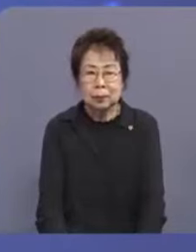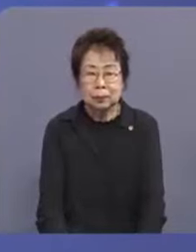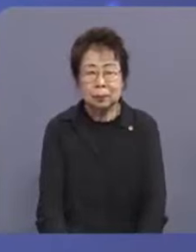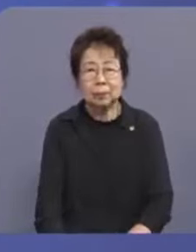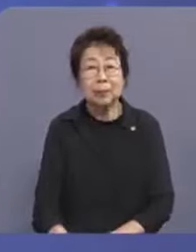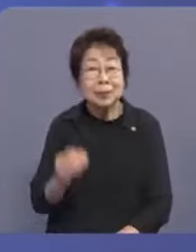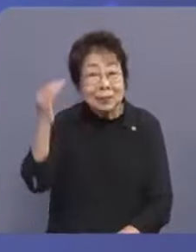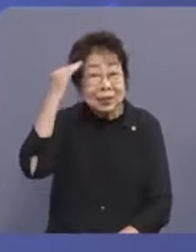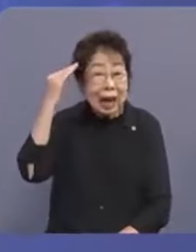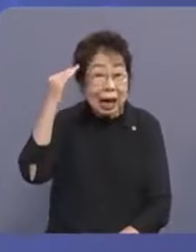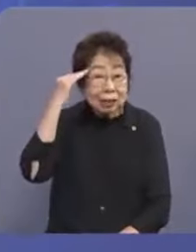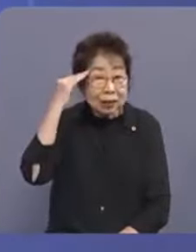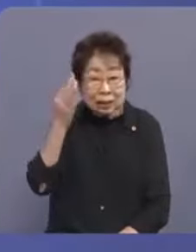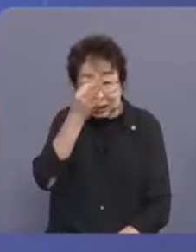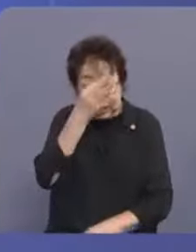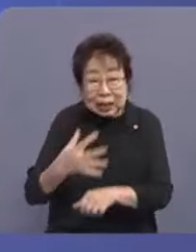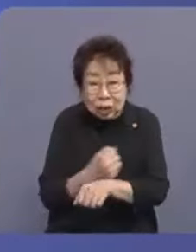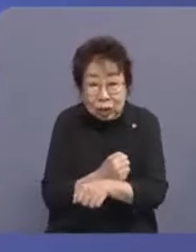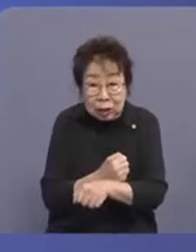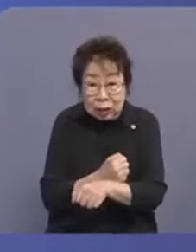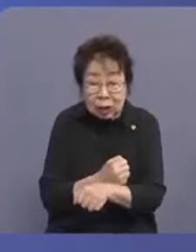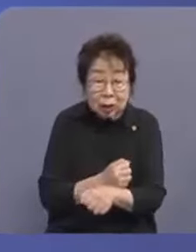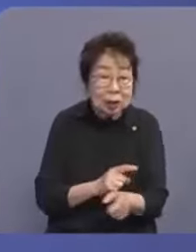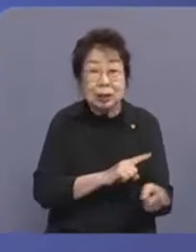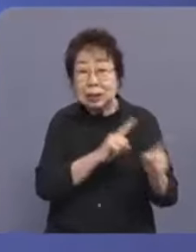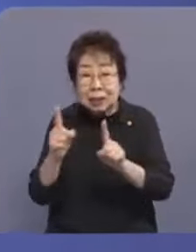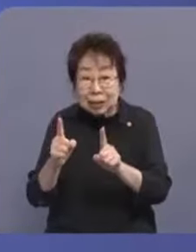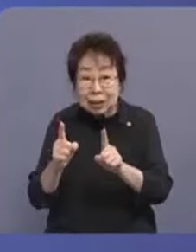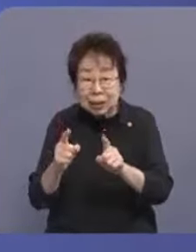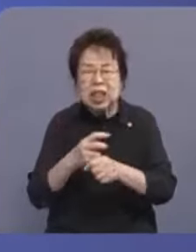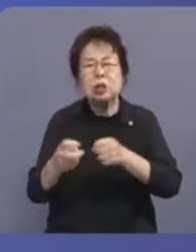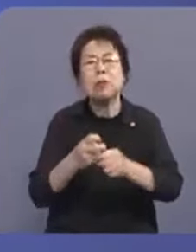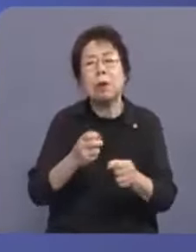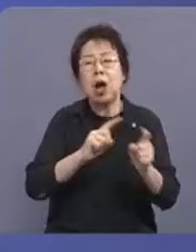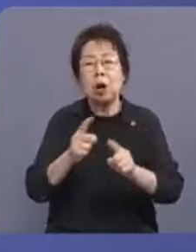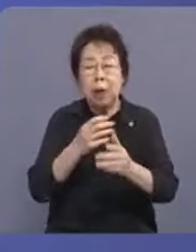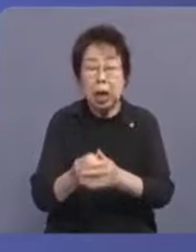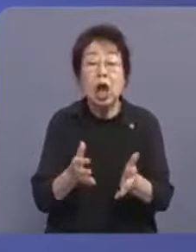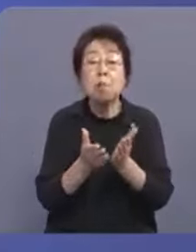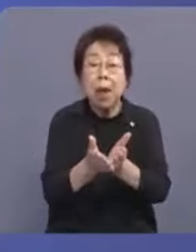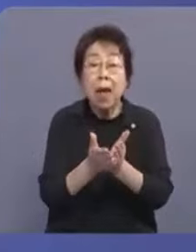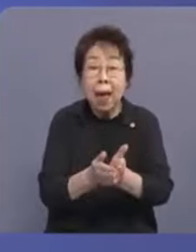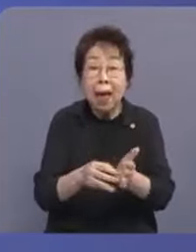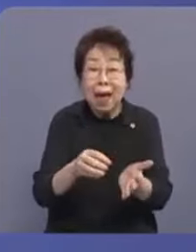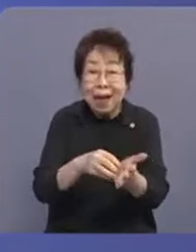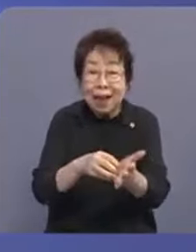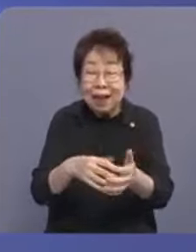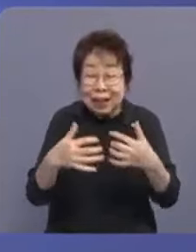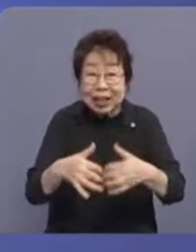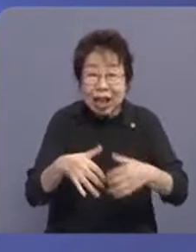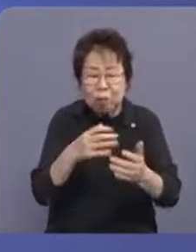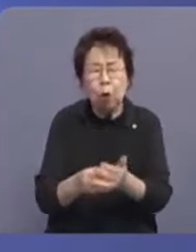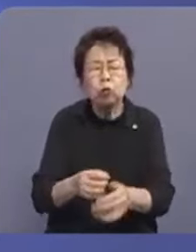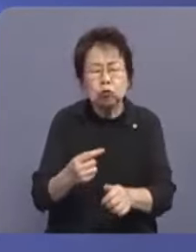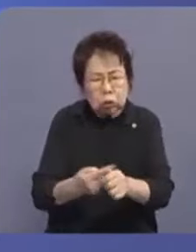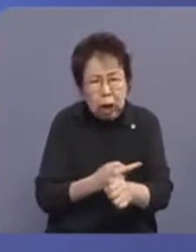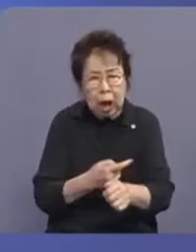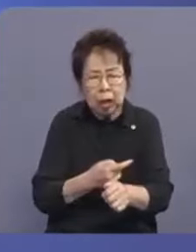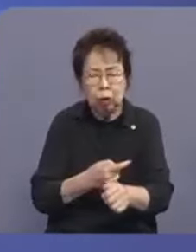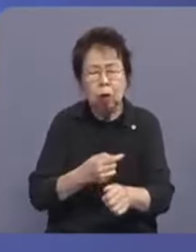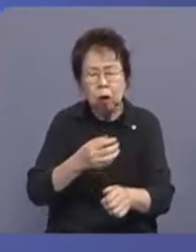국산 하역 장비 생산이 20년 만에 부활하면서 부산 시장의 항만 자동화를 이끌고 있습니다. 부산항만공사가